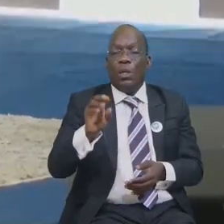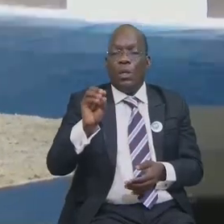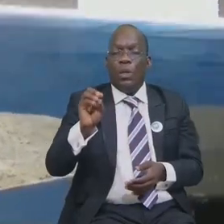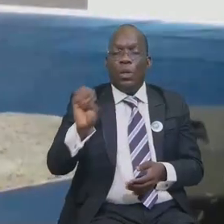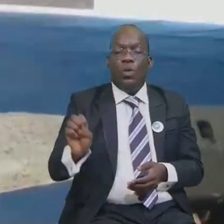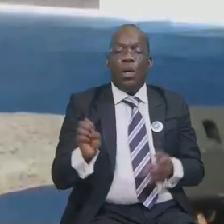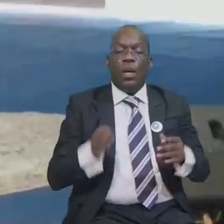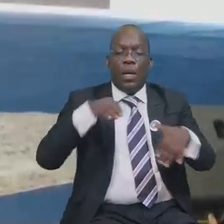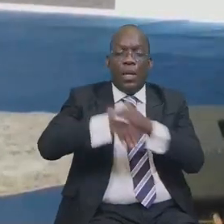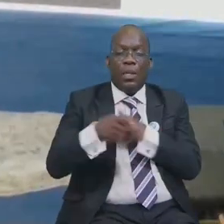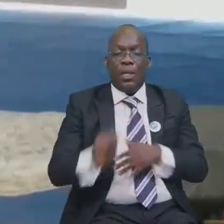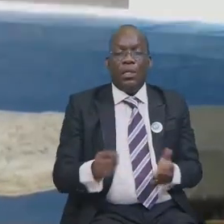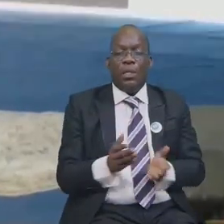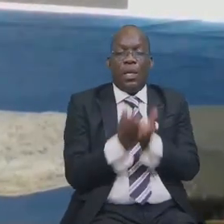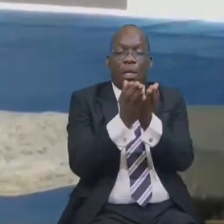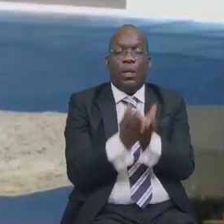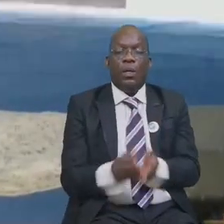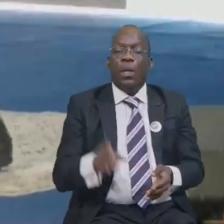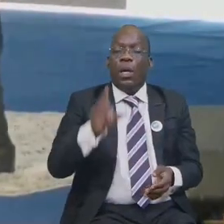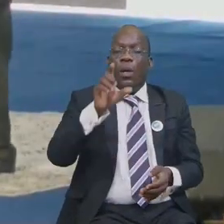Et Jésus dit dans le verset 39,